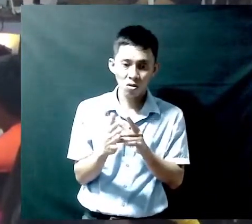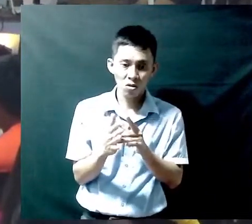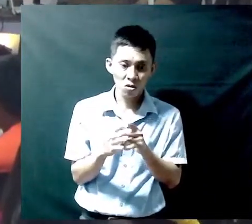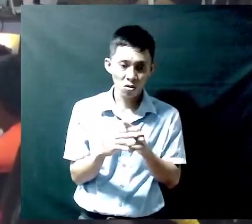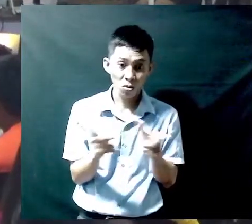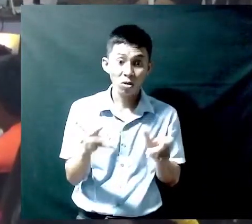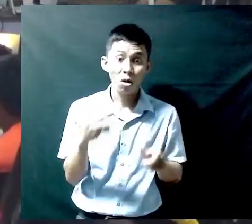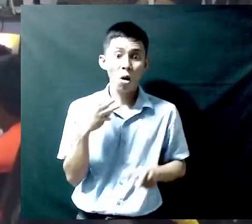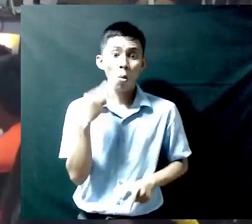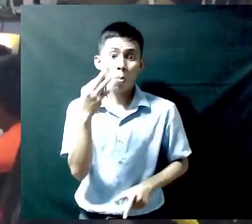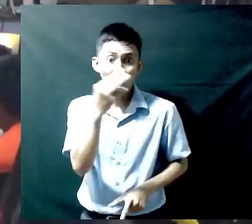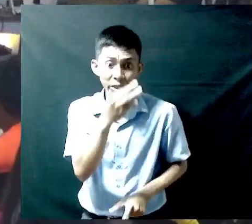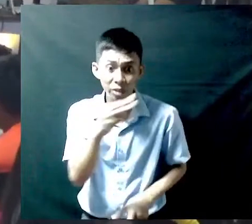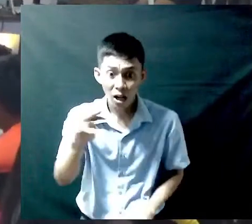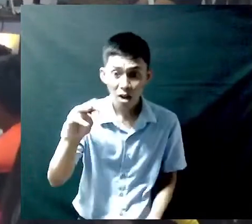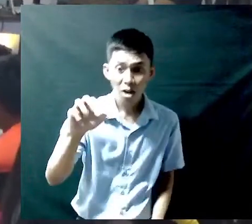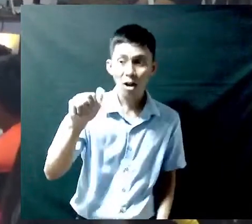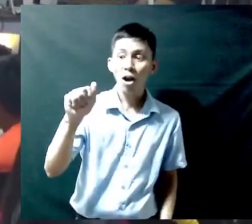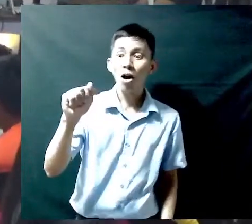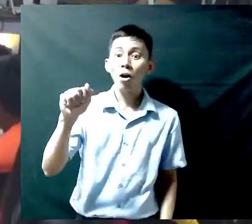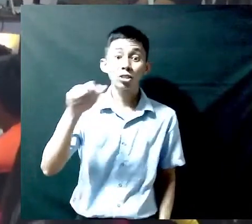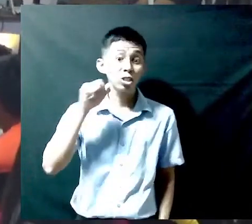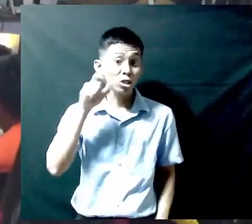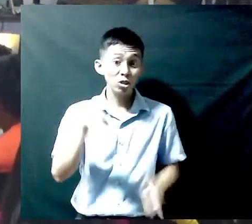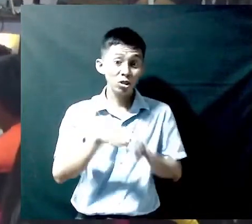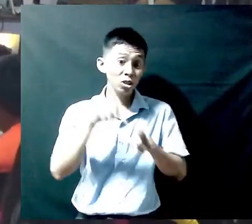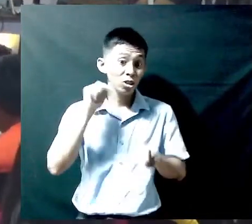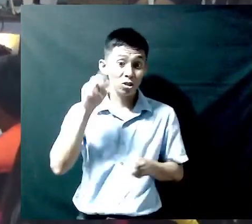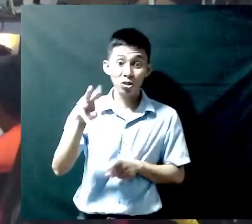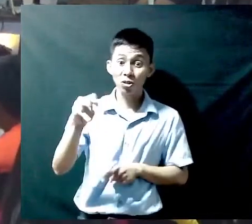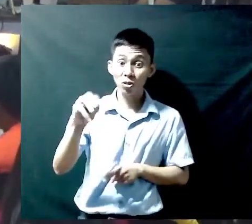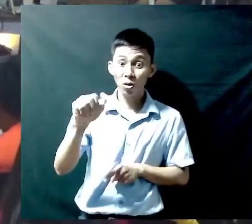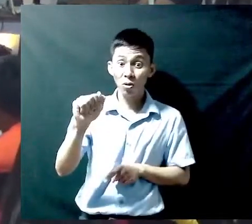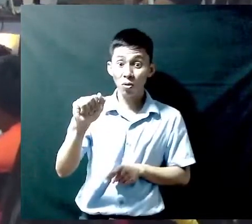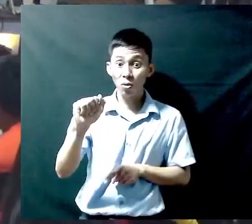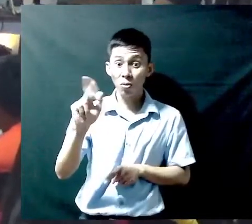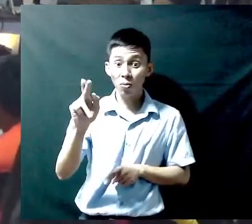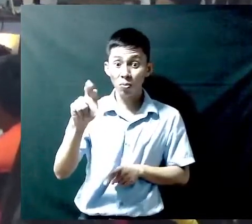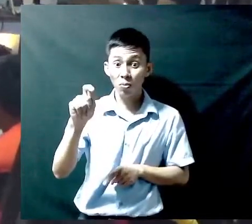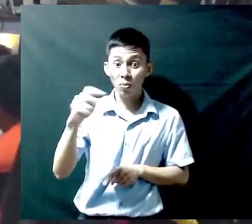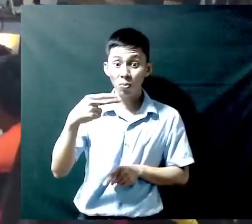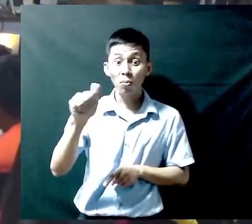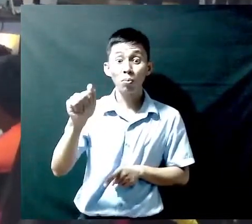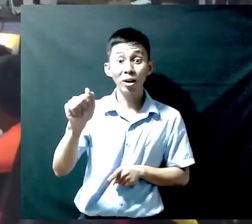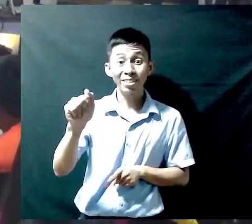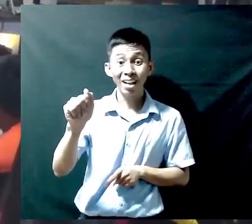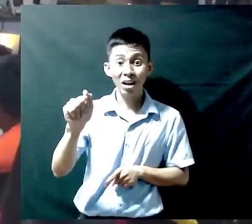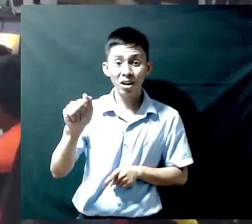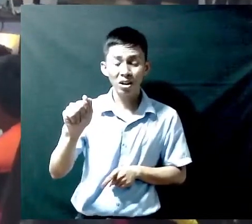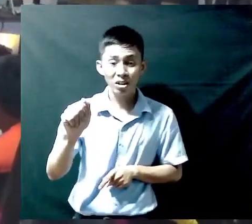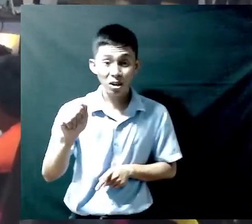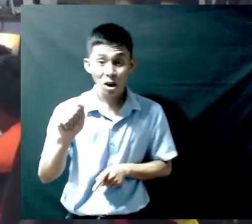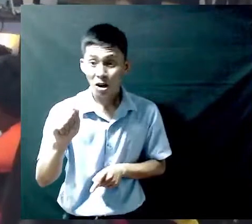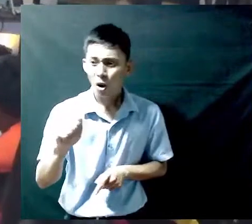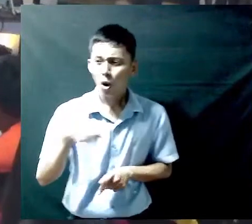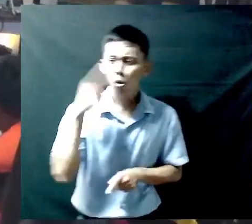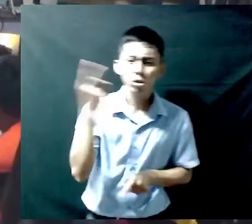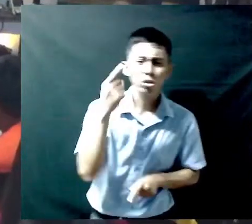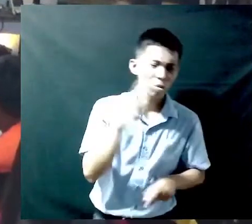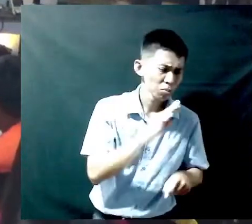nasumpungan niya ng kapatid mo ang umupo at makinig. Minsan, ang dami nating server sa